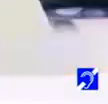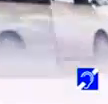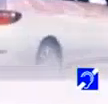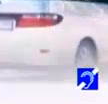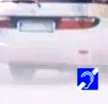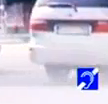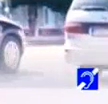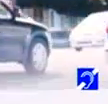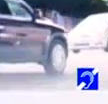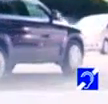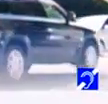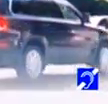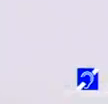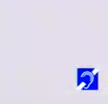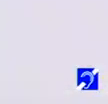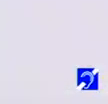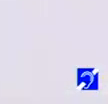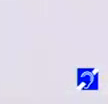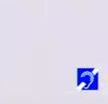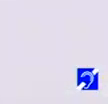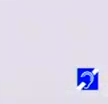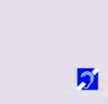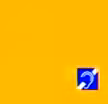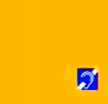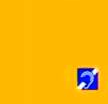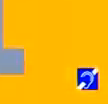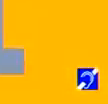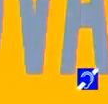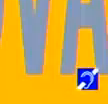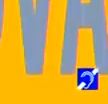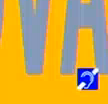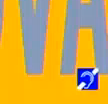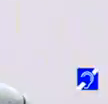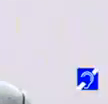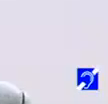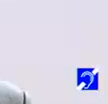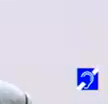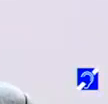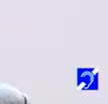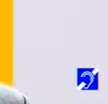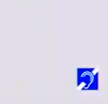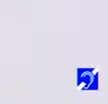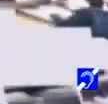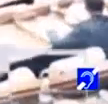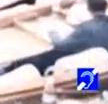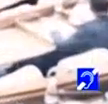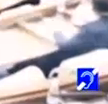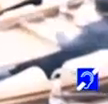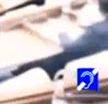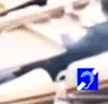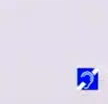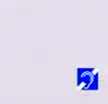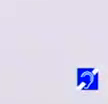rezolve aspiranții la Primăria Capitalei, aflați chiar de la ei în direct din studioul TVR Moldova. Și tot în studioul nostru vin cei